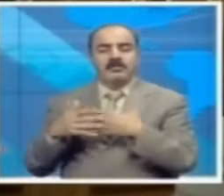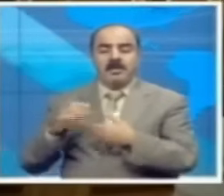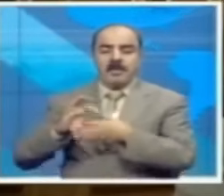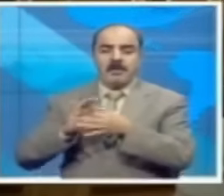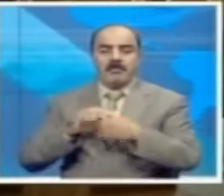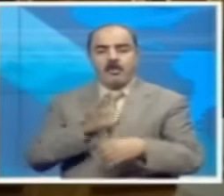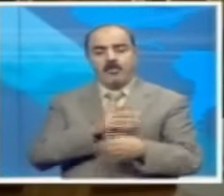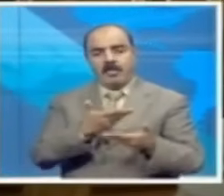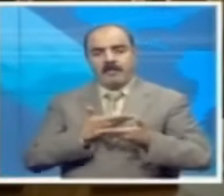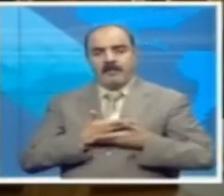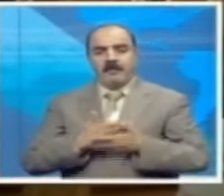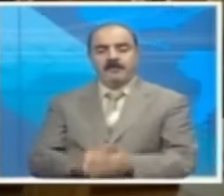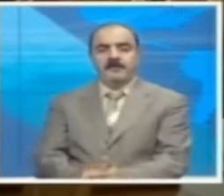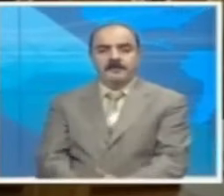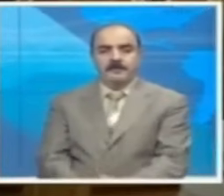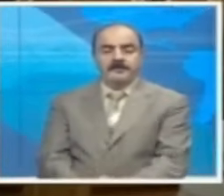شركاؤها الغربيون.